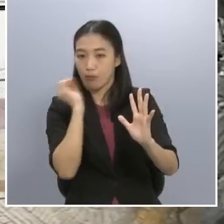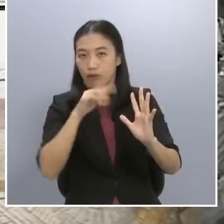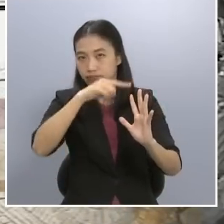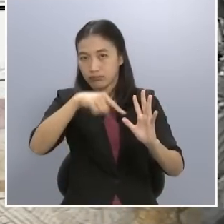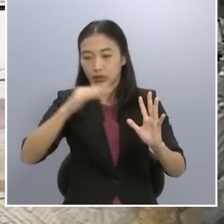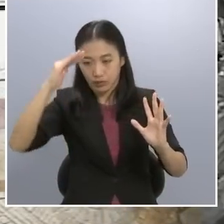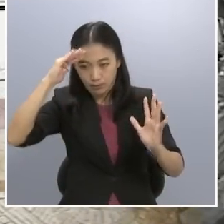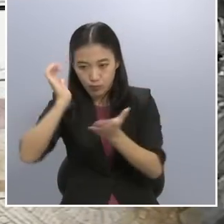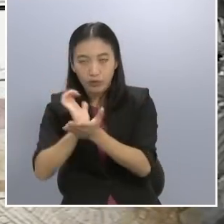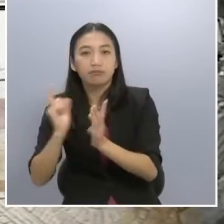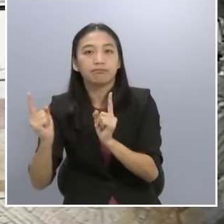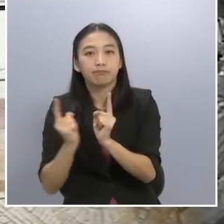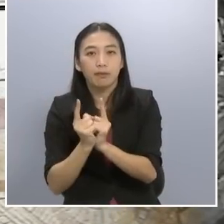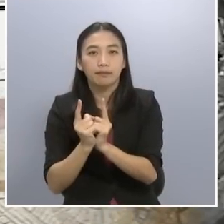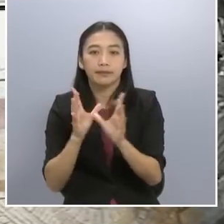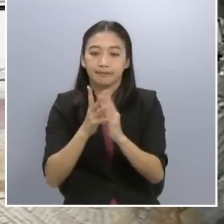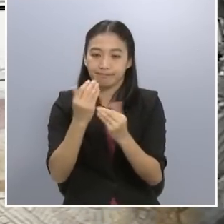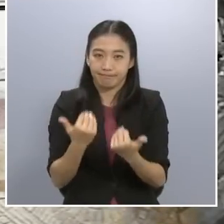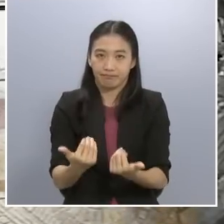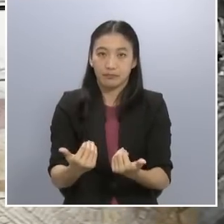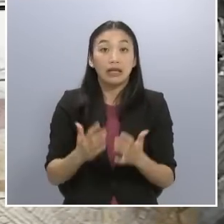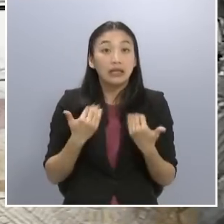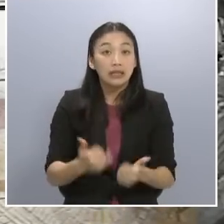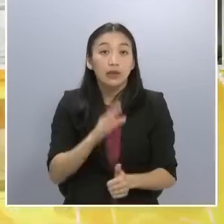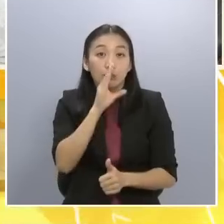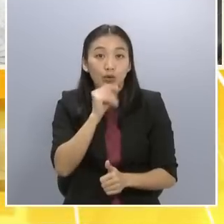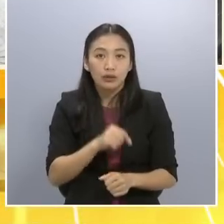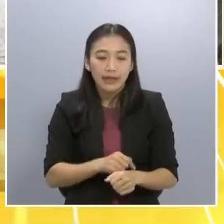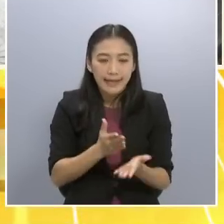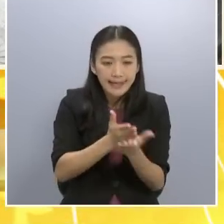ตต่างๆก็เผื่อว่ามีร้านชำในละแวกนั้นเคยโดน